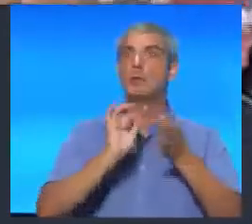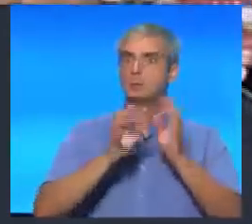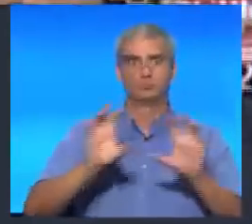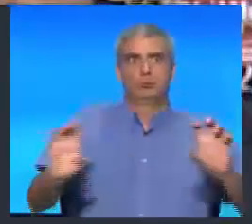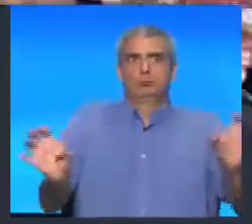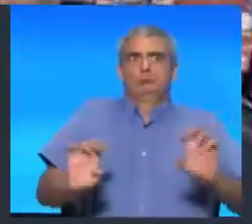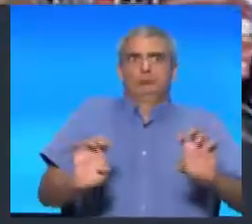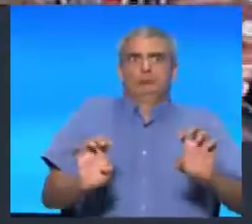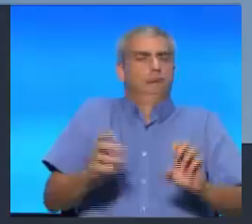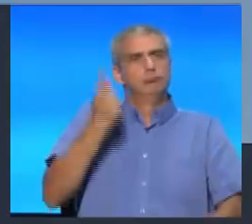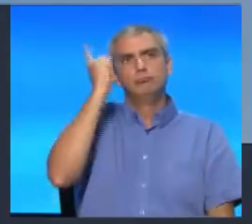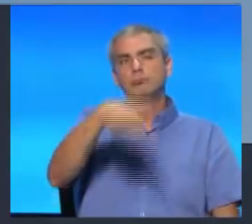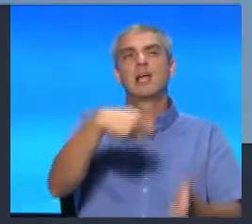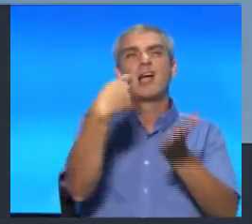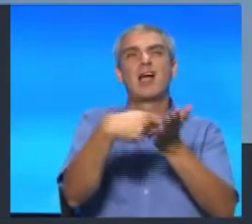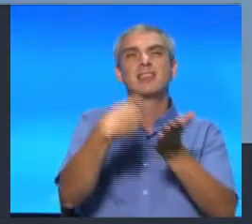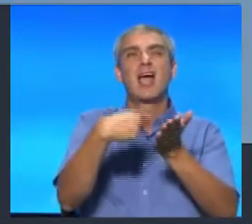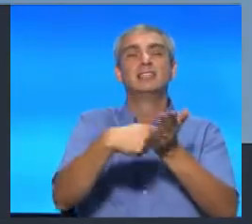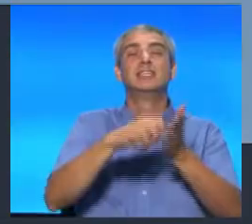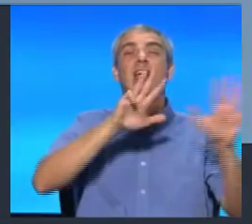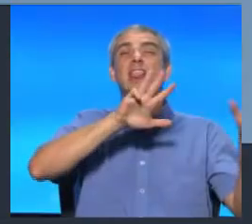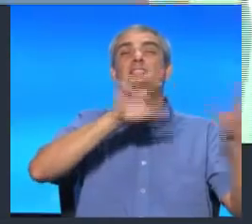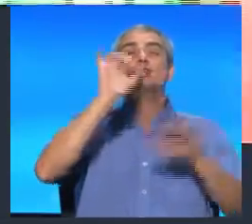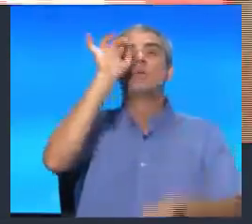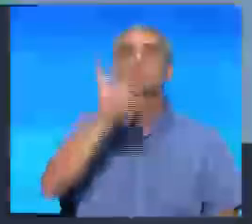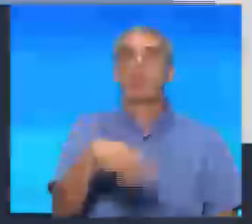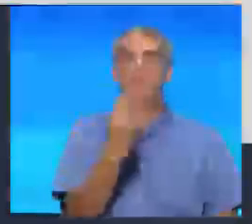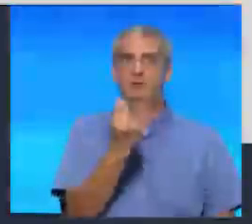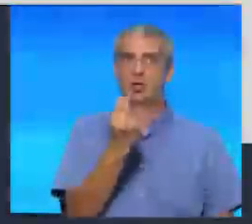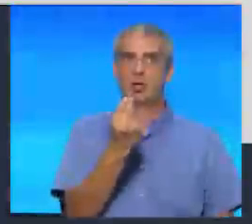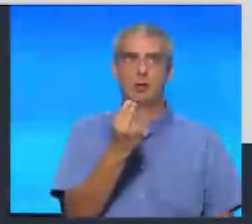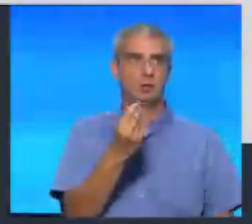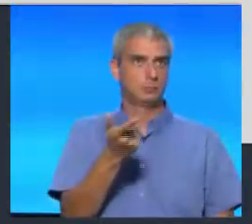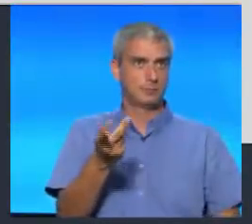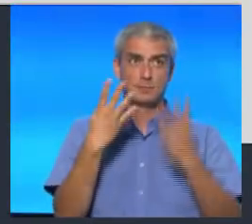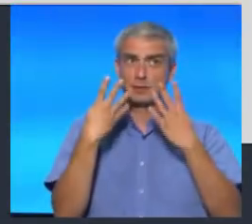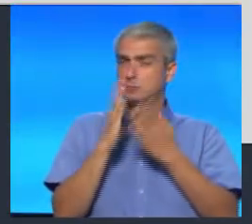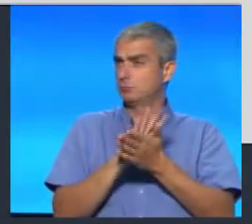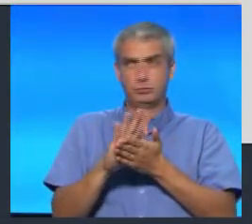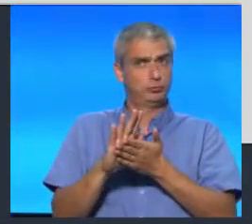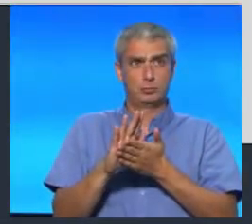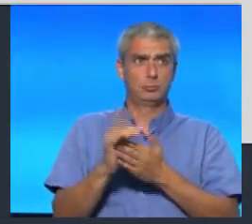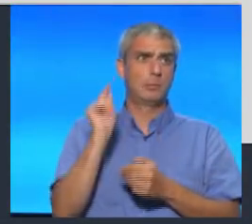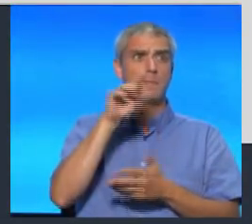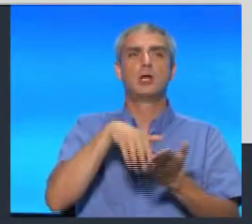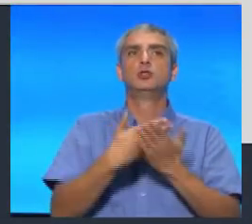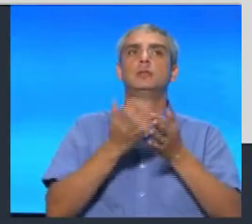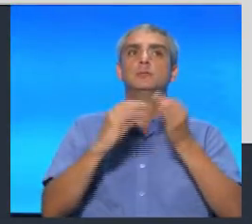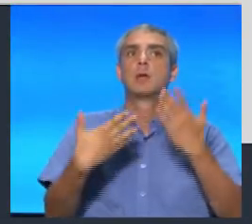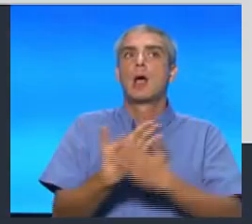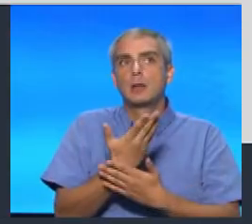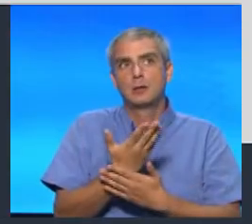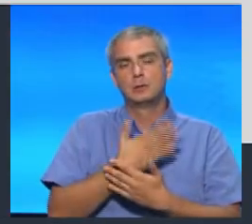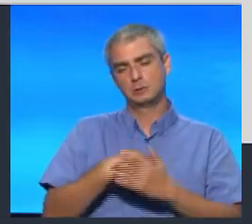התעצבן וחייב את הרשת בכנס של 900 אלף שקל. במסרת פשוט מאוד בא לשם היועץ משפטי חדש,